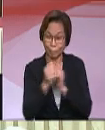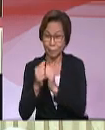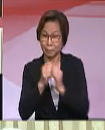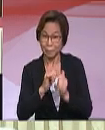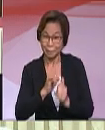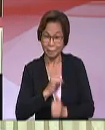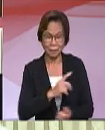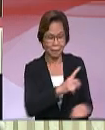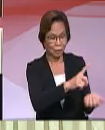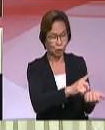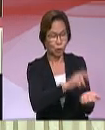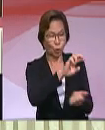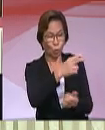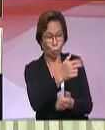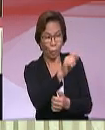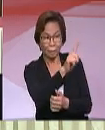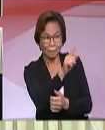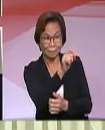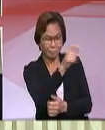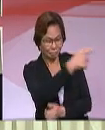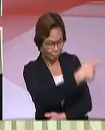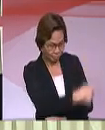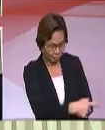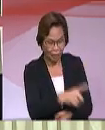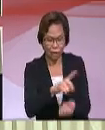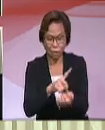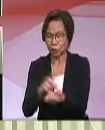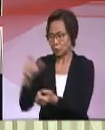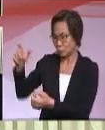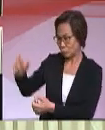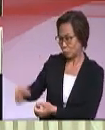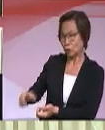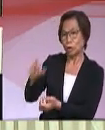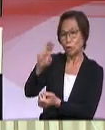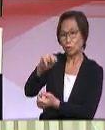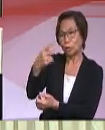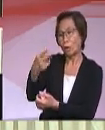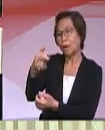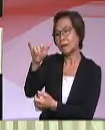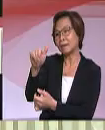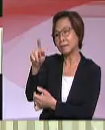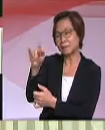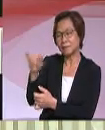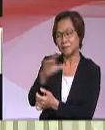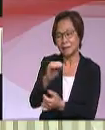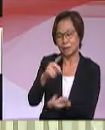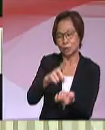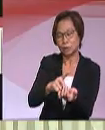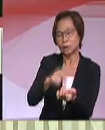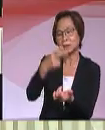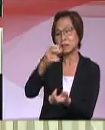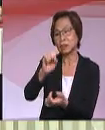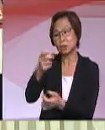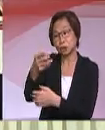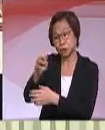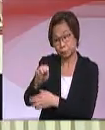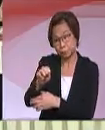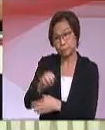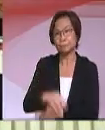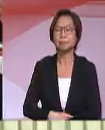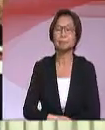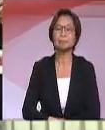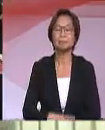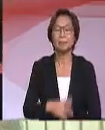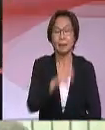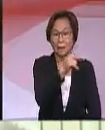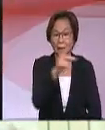petang ini adalah Datuk Dr. Ruhaizat, Datuk Dr. Nurhayati Rusli dan juga Dr. Hisham Shah. Kementerian Kesihatan Malaysia ingin